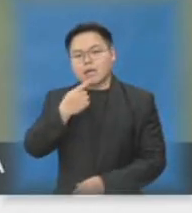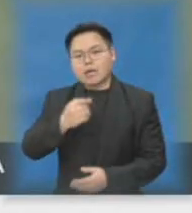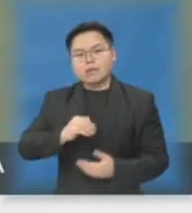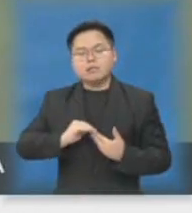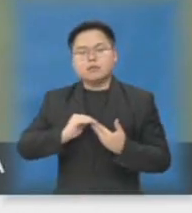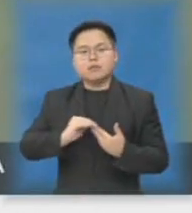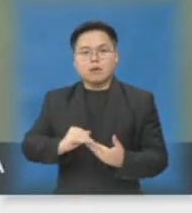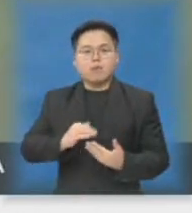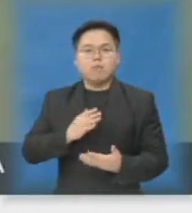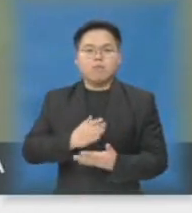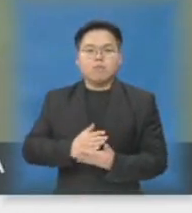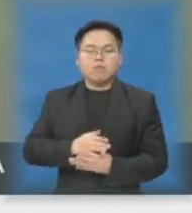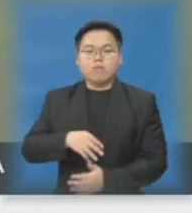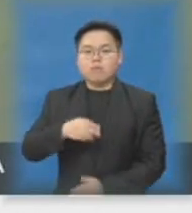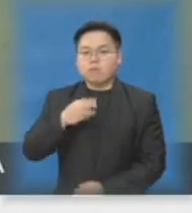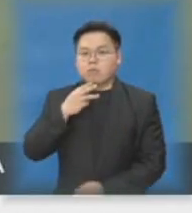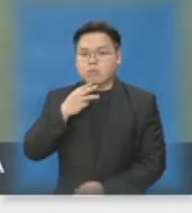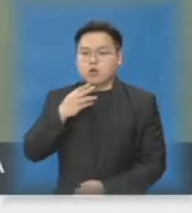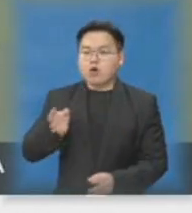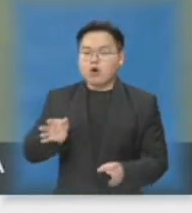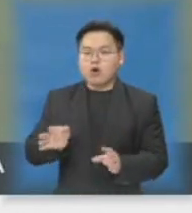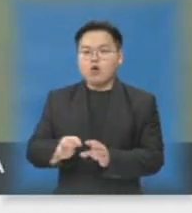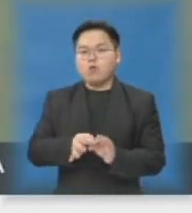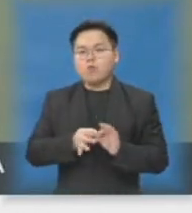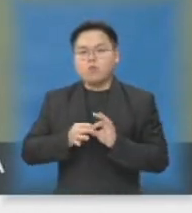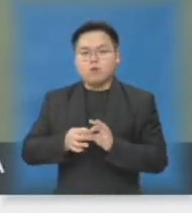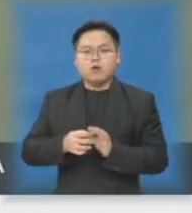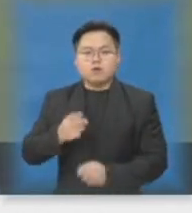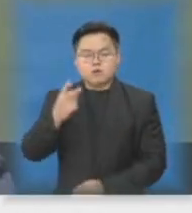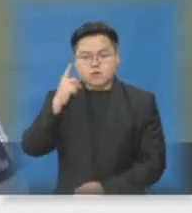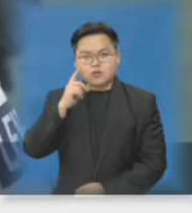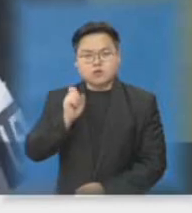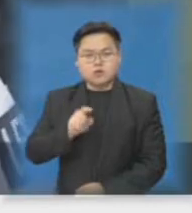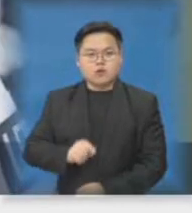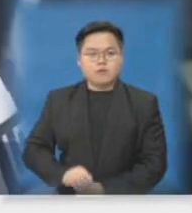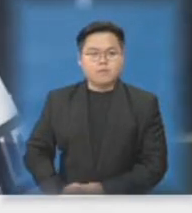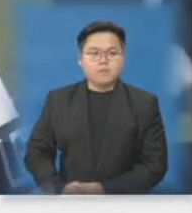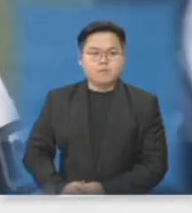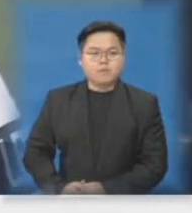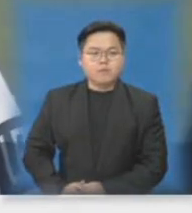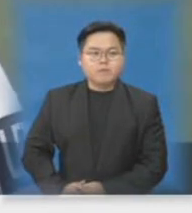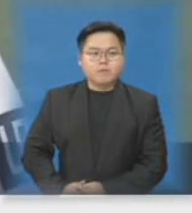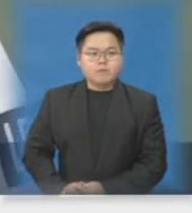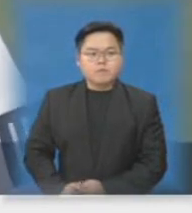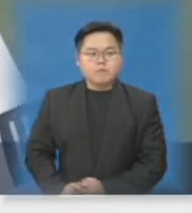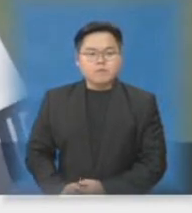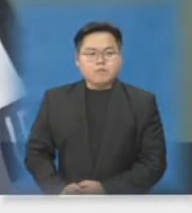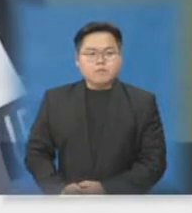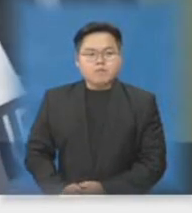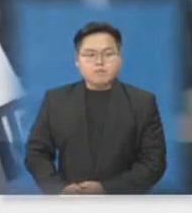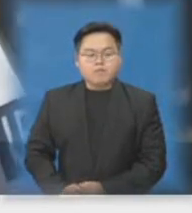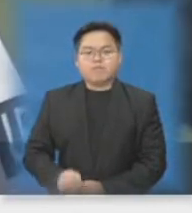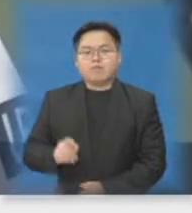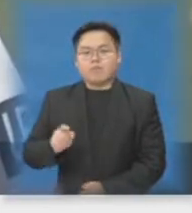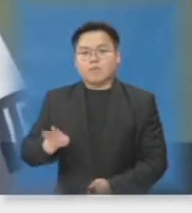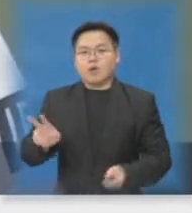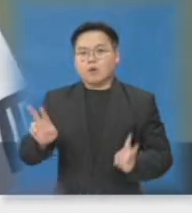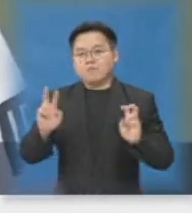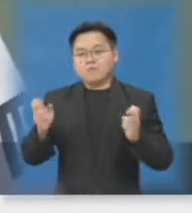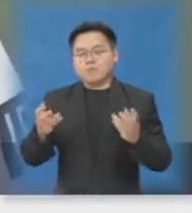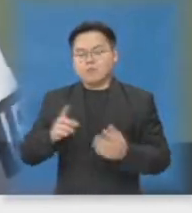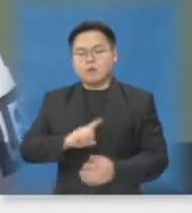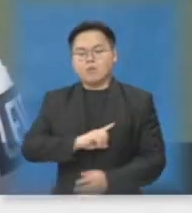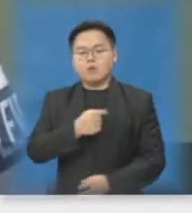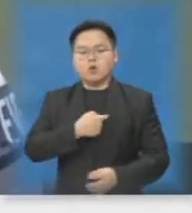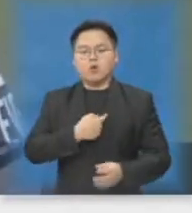ажлууд зарлагддаг гэдэг холбоо оролцоо тогтоох юм өдөрлөг болж байгаа. Нэг иргэн нэг ажлын байр гэсэн өдөрлөгийг ингээд зохион байгуулж байна. Энд болоод ирэхээр Баянзүрх дүүргийн